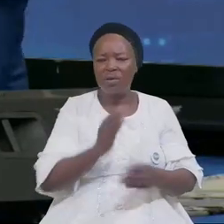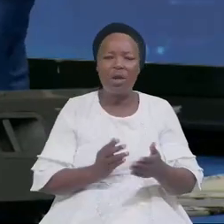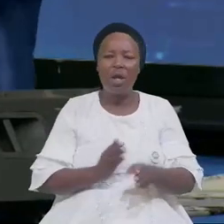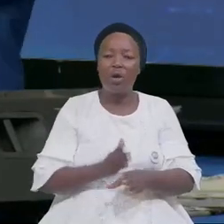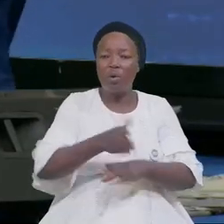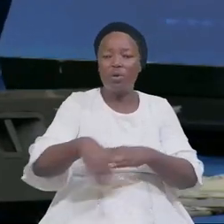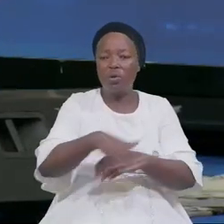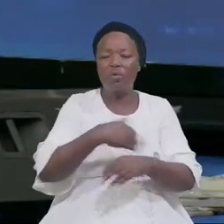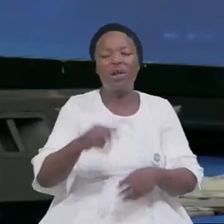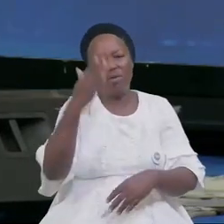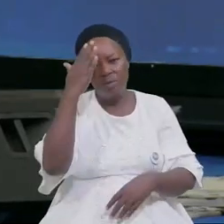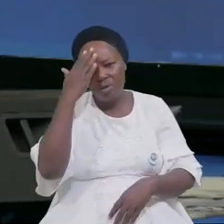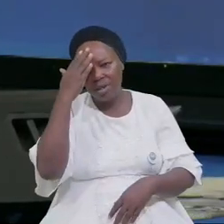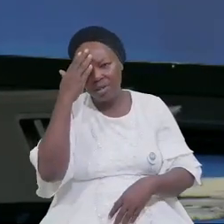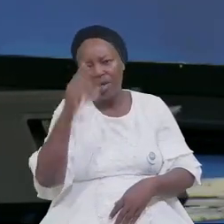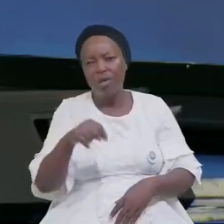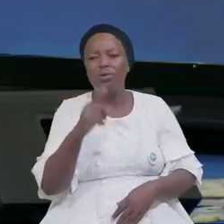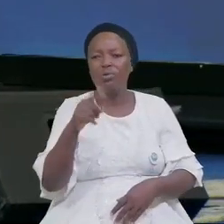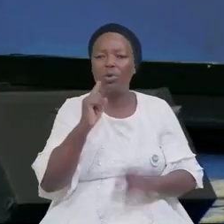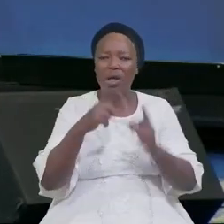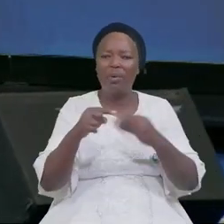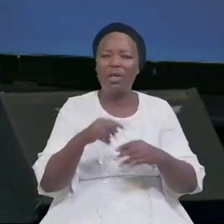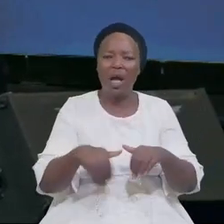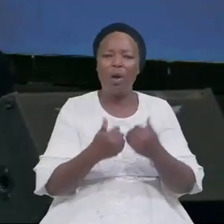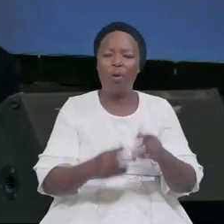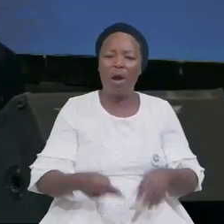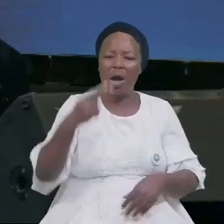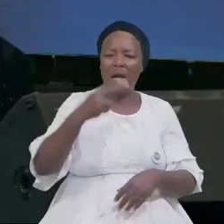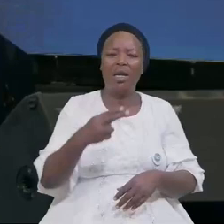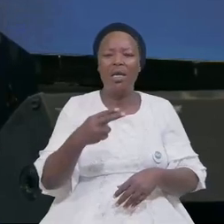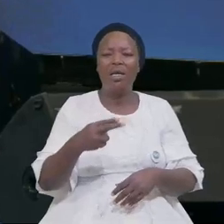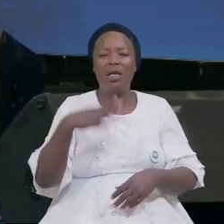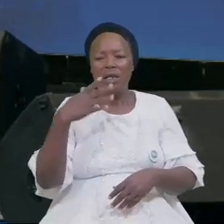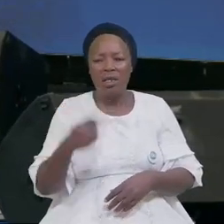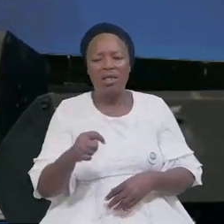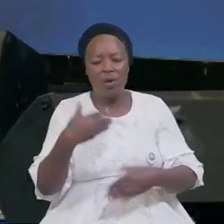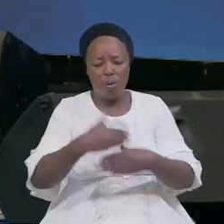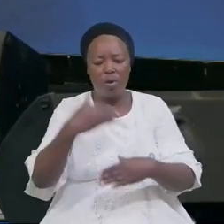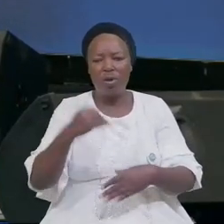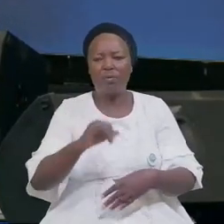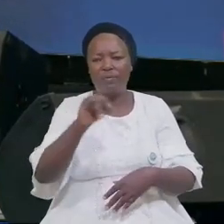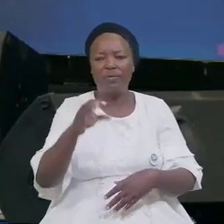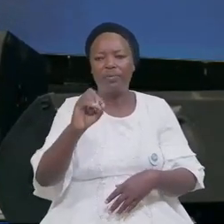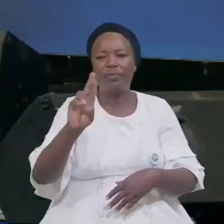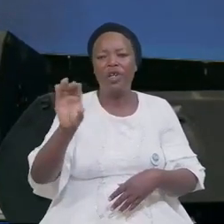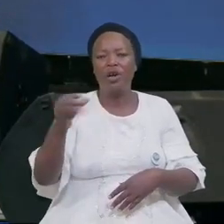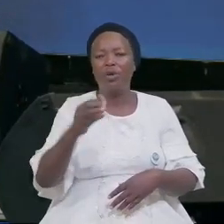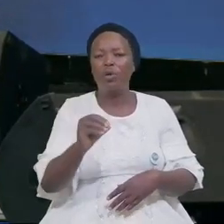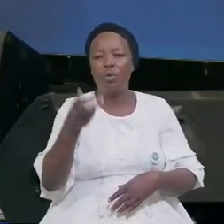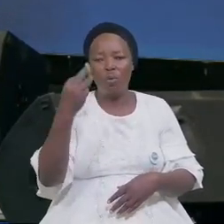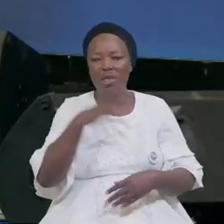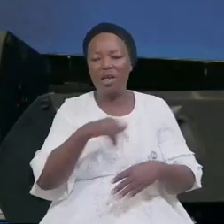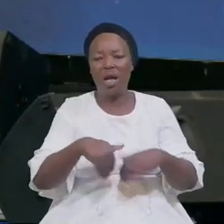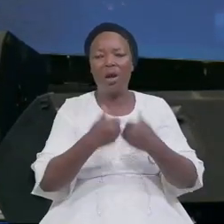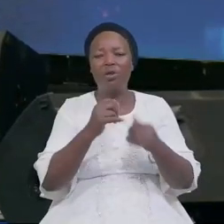c'est la connaissance. On parle de la hauteur des murailles de Jéricho, et lorsque c'est bâti, et